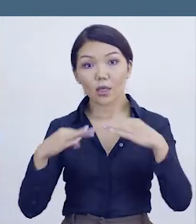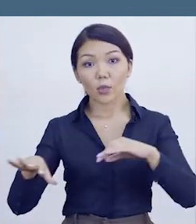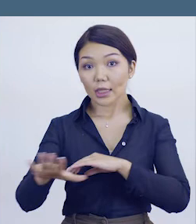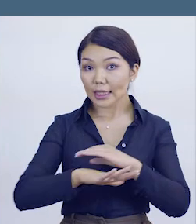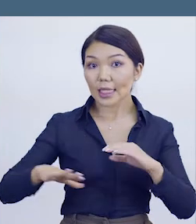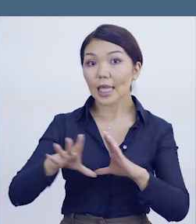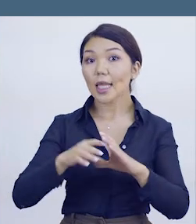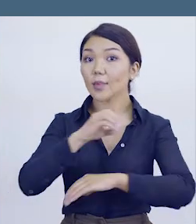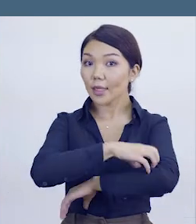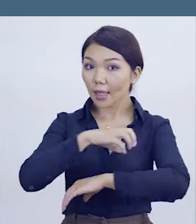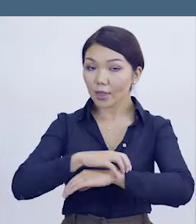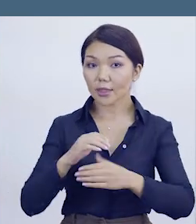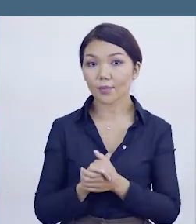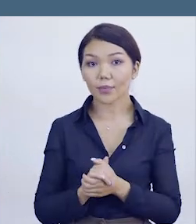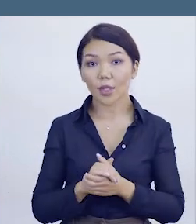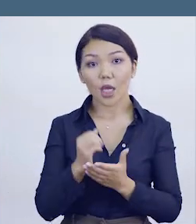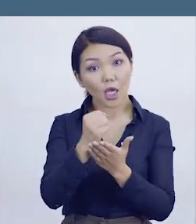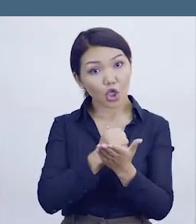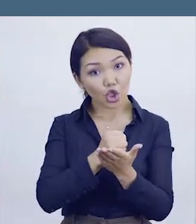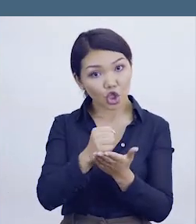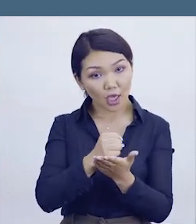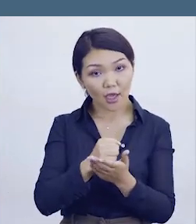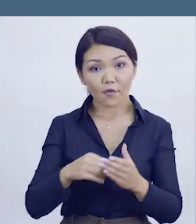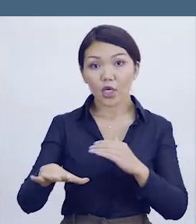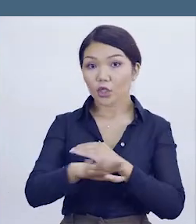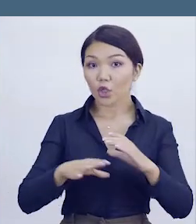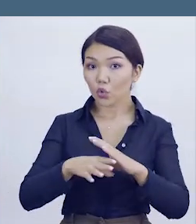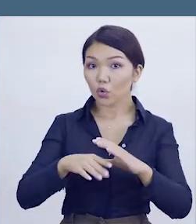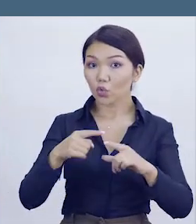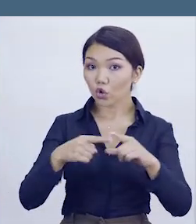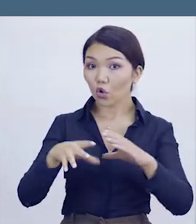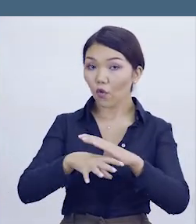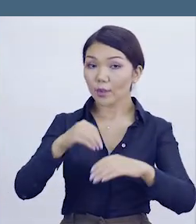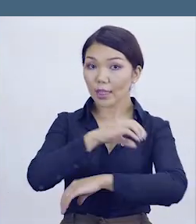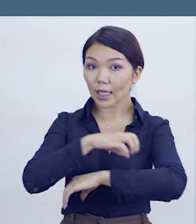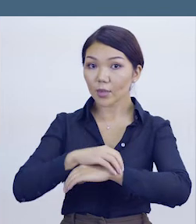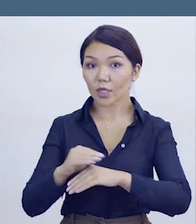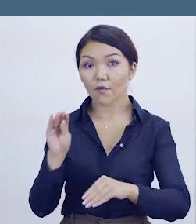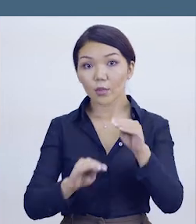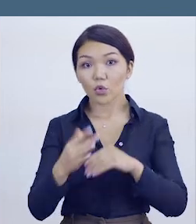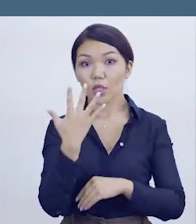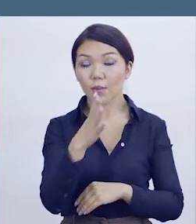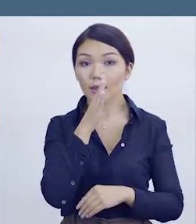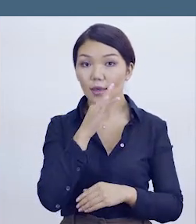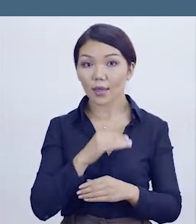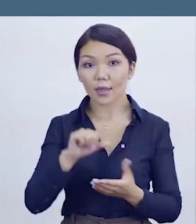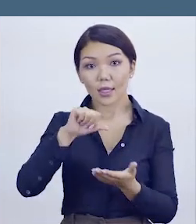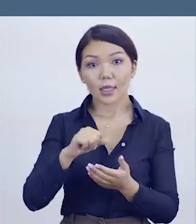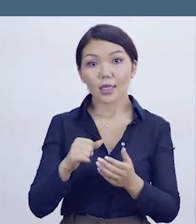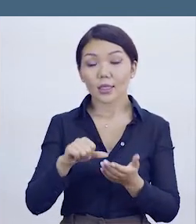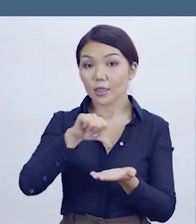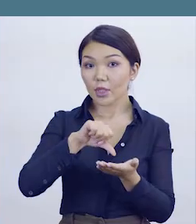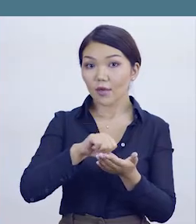быть изменено при необходимости в процессе деятельности по предложению участковой избирательной комиссии, одобренному территориальной